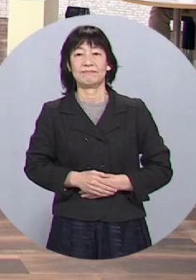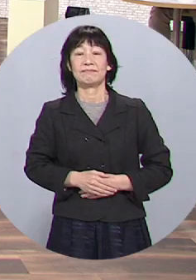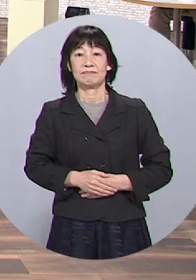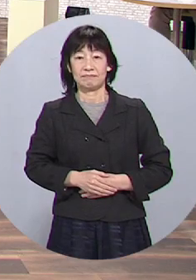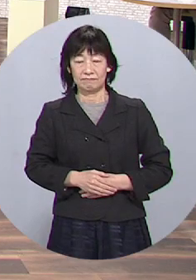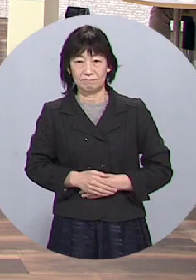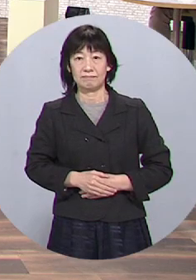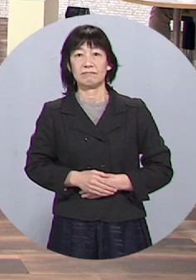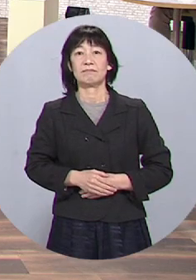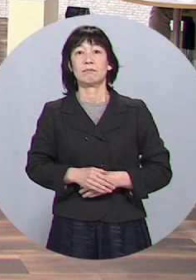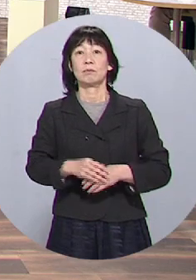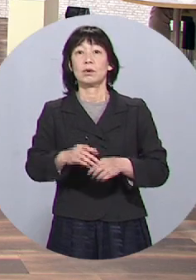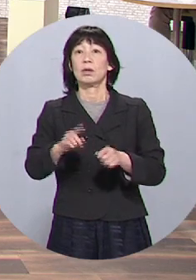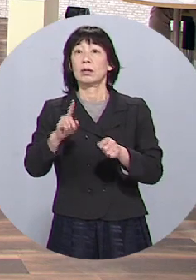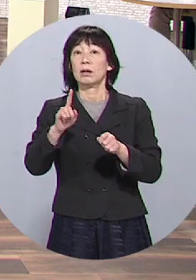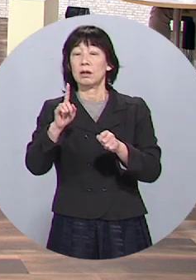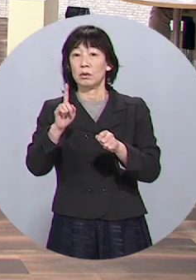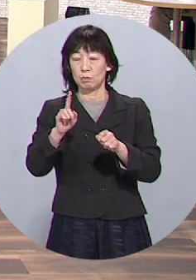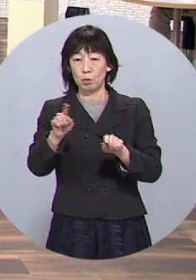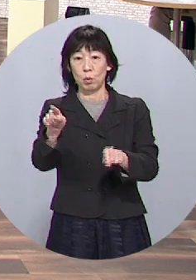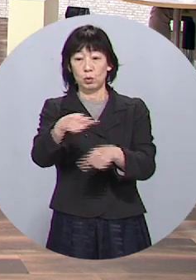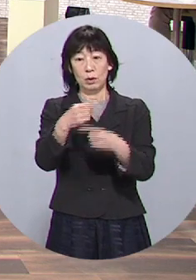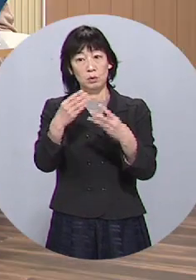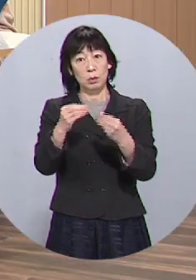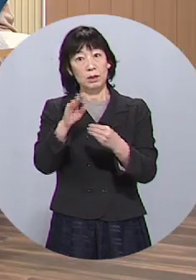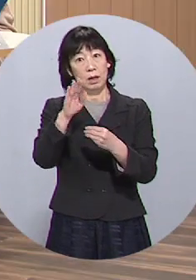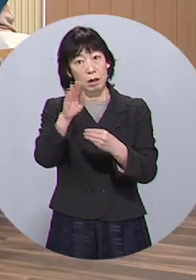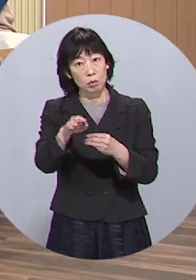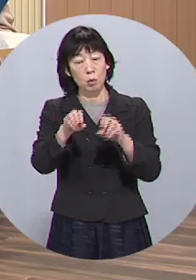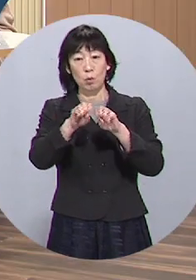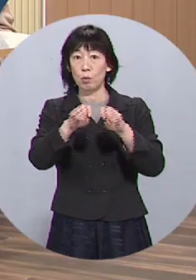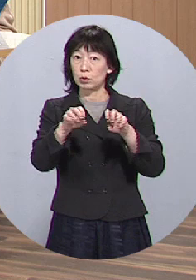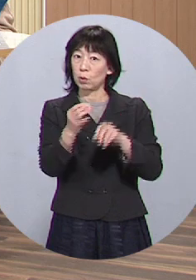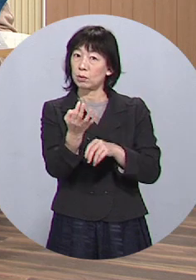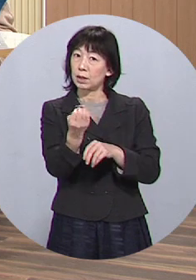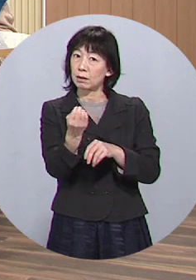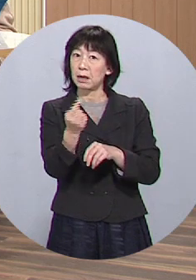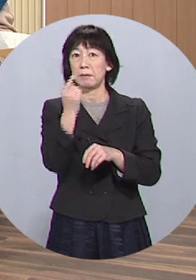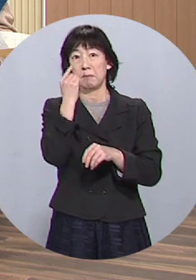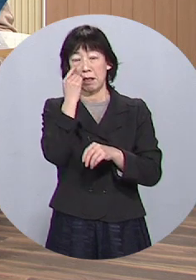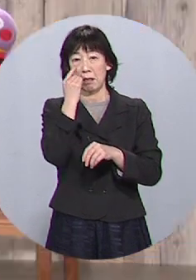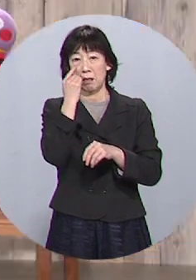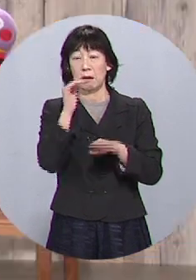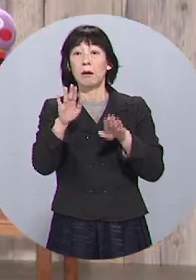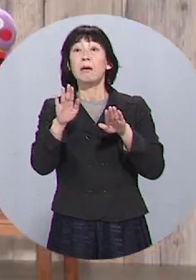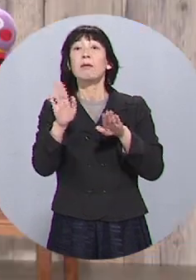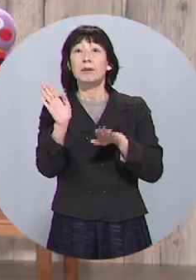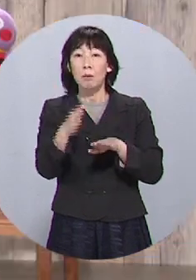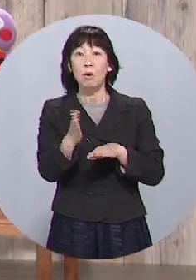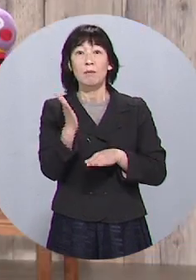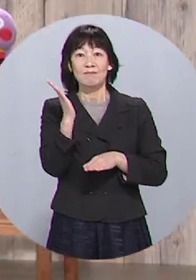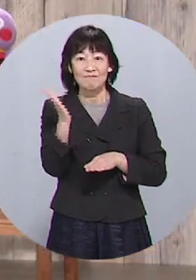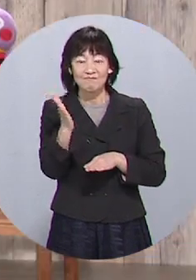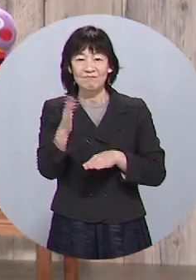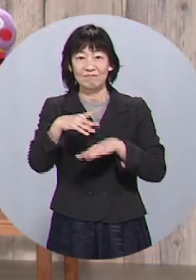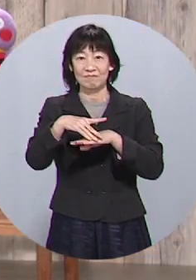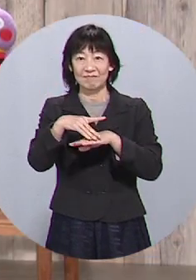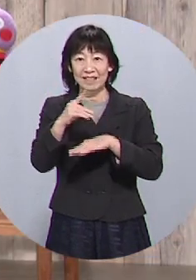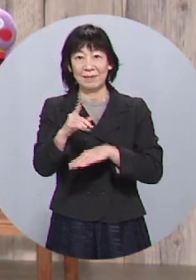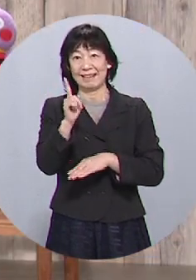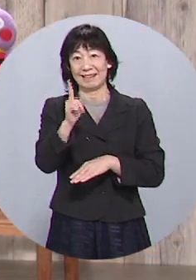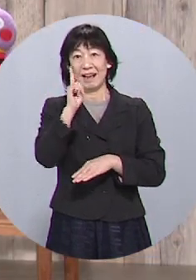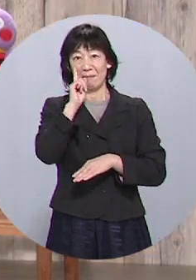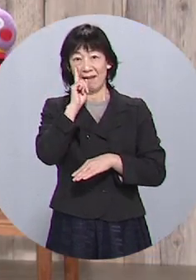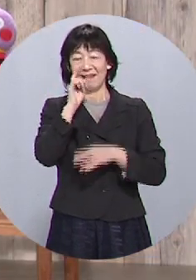さあ年が明けて何回か放送してきましたが、さゆきちゃん今年初めてですよね、 はい、そうなんです。今年もよろしくお